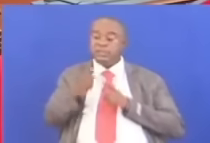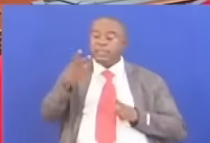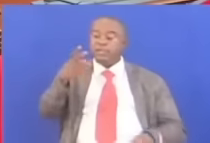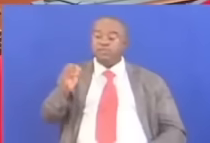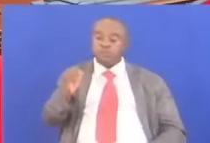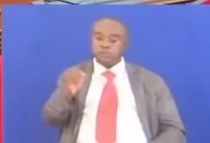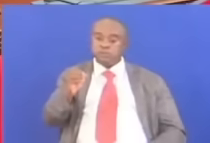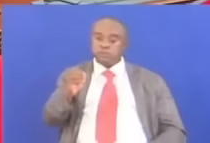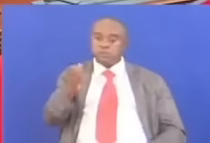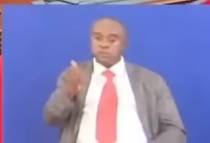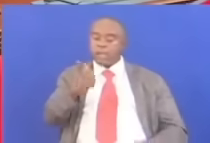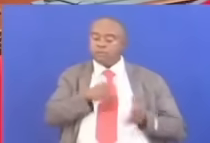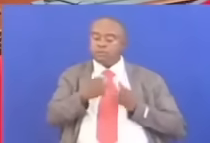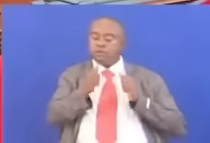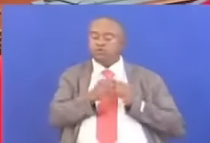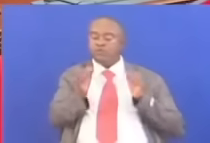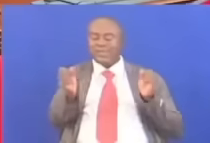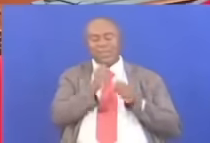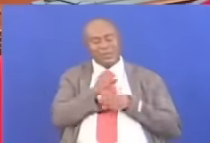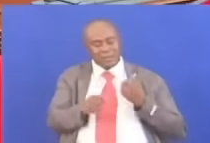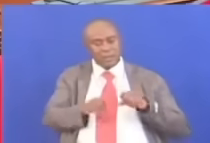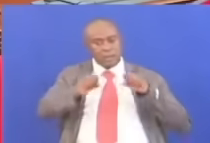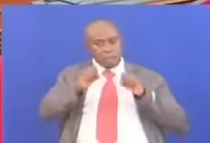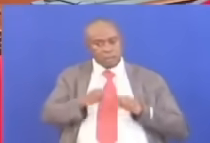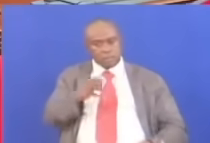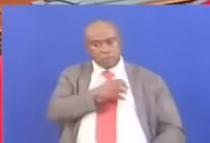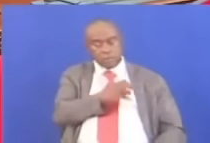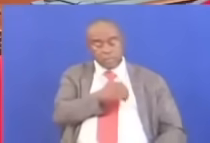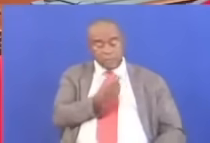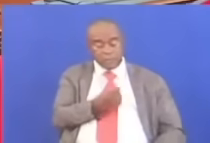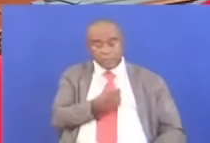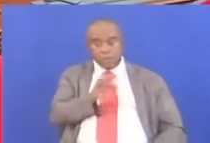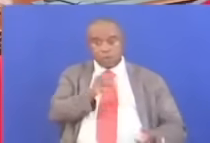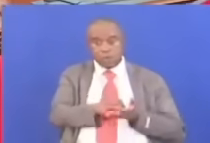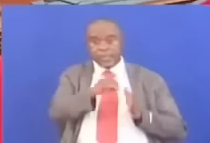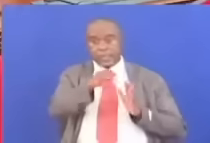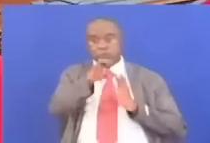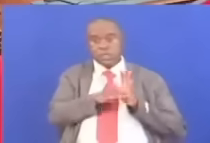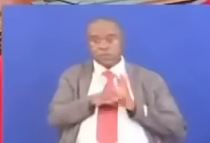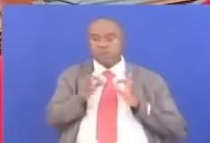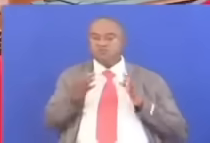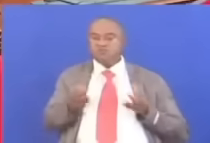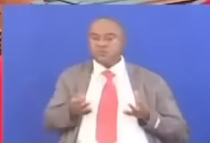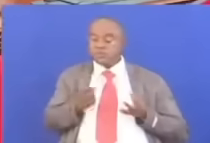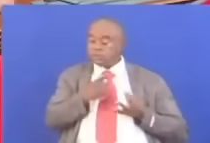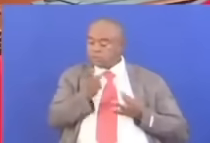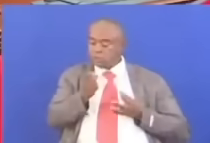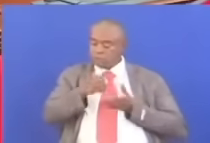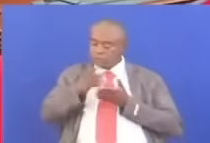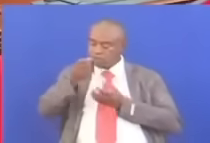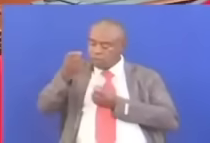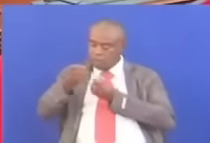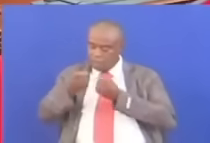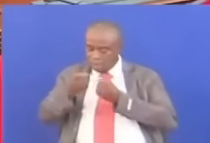milioni ki miliani ni laim wi fedha w mango kwa gani uam wa